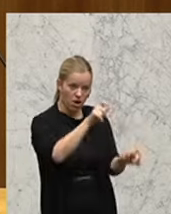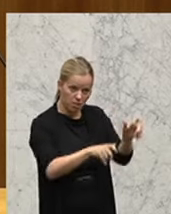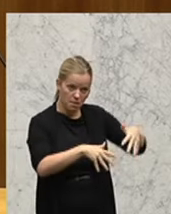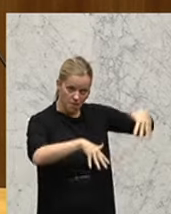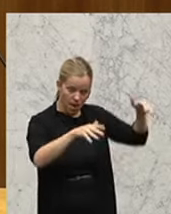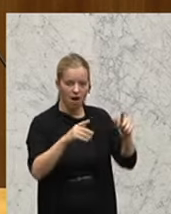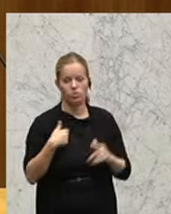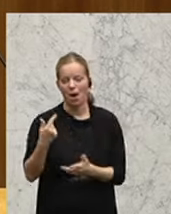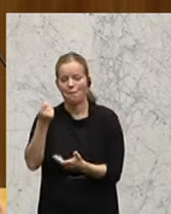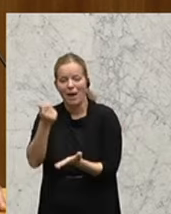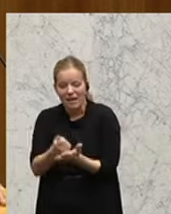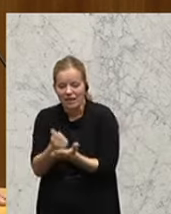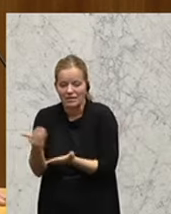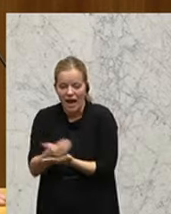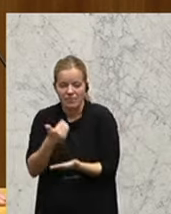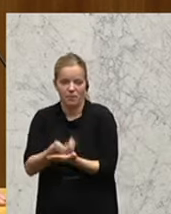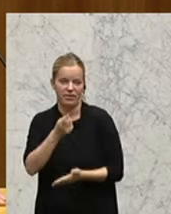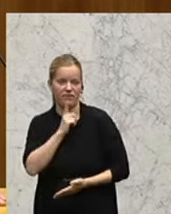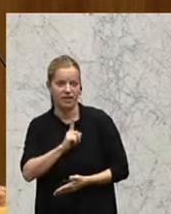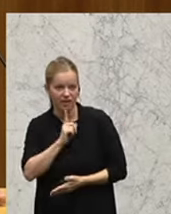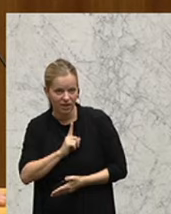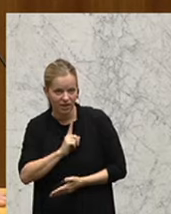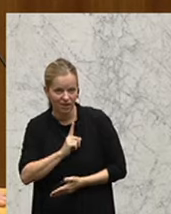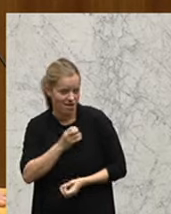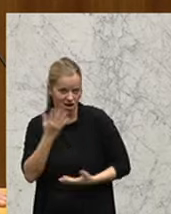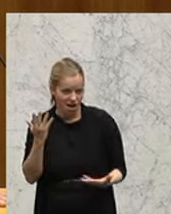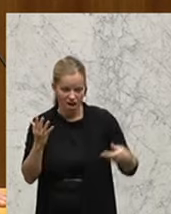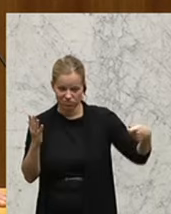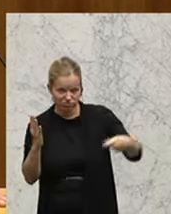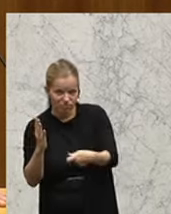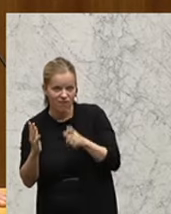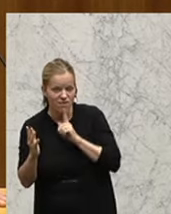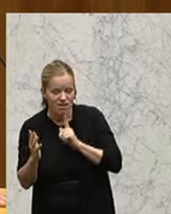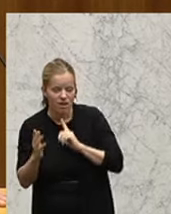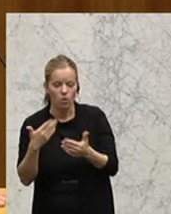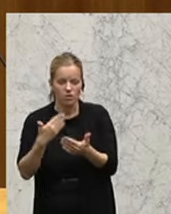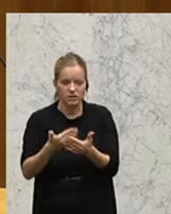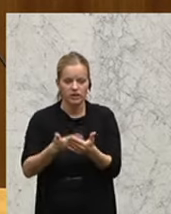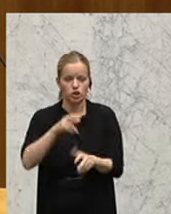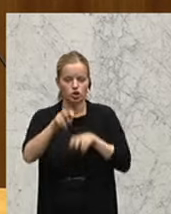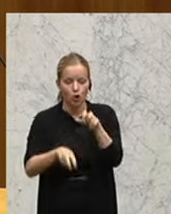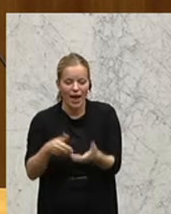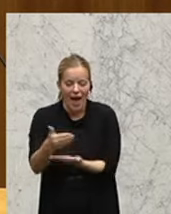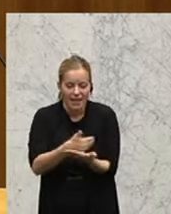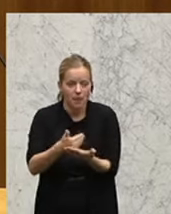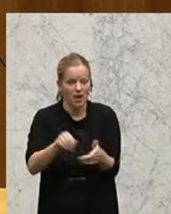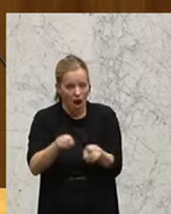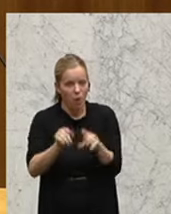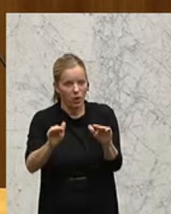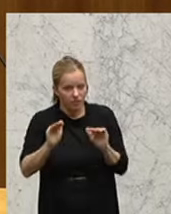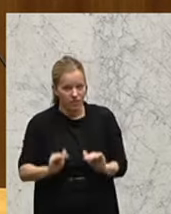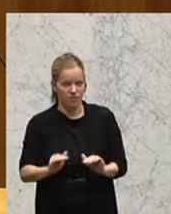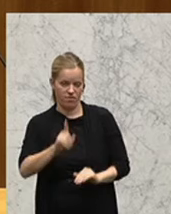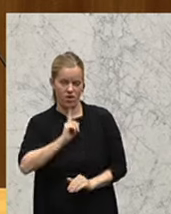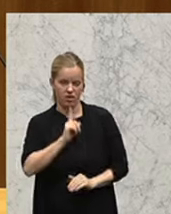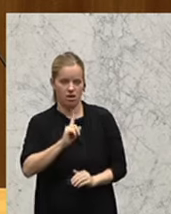niedrigere Beitragseinnahmen und verbunden damit sind auch immer niedrigere Steuereinnahmen. Und was da noch gar nicht eingerechnet ist, ist,